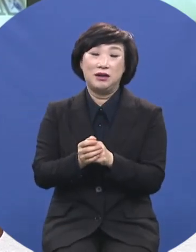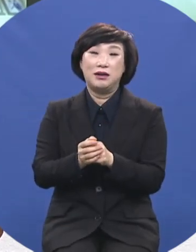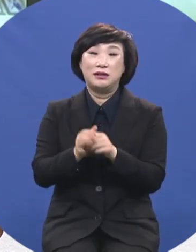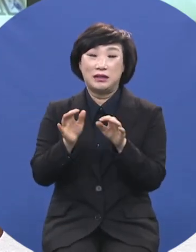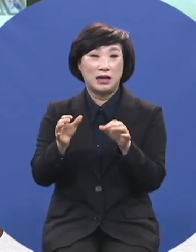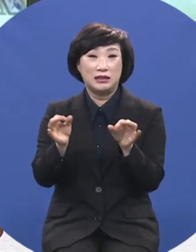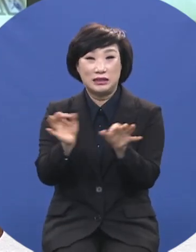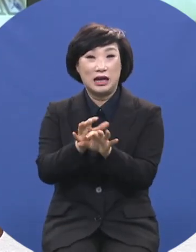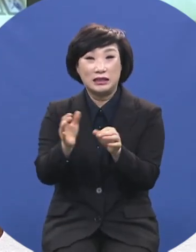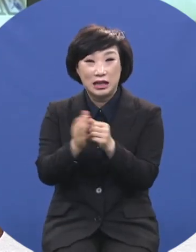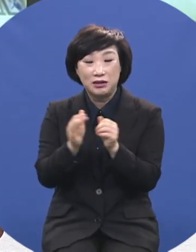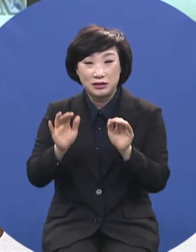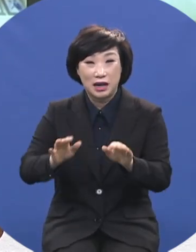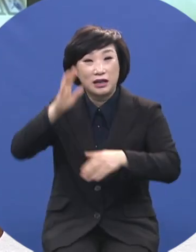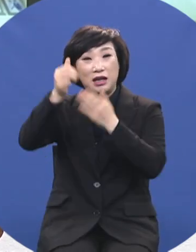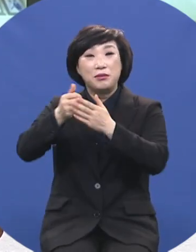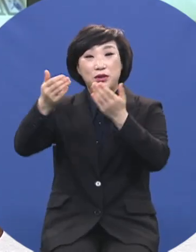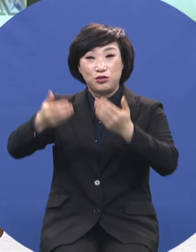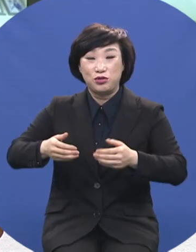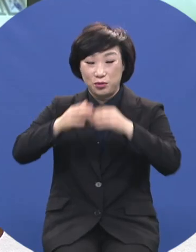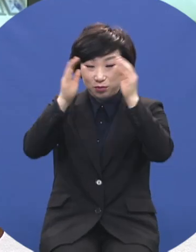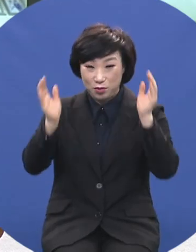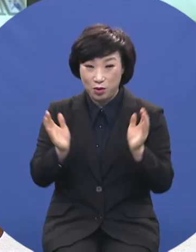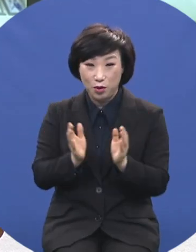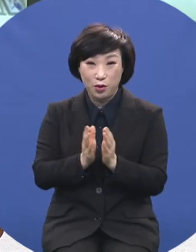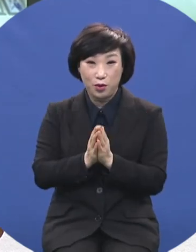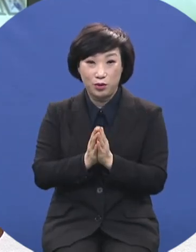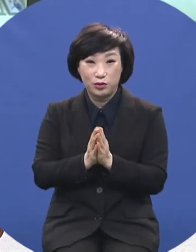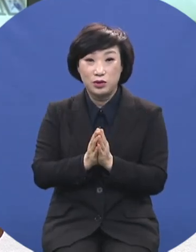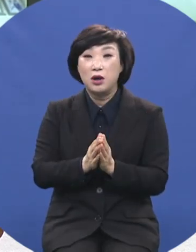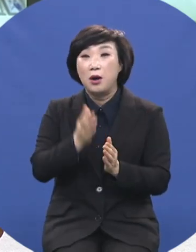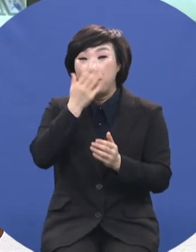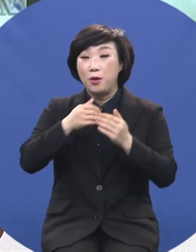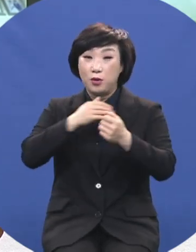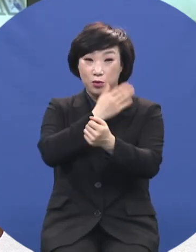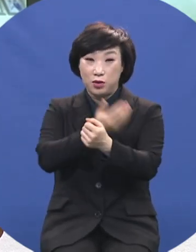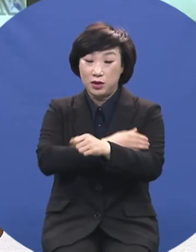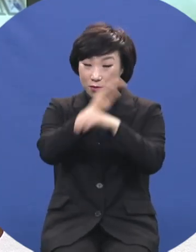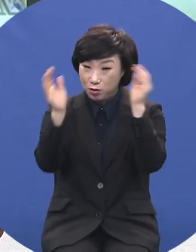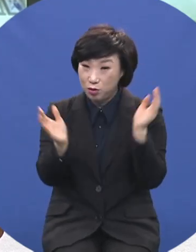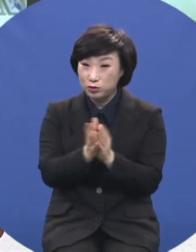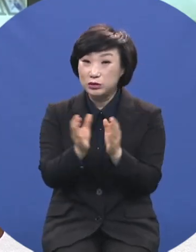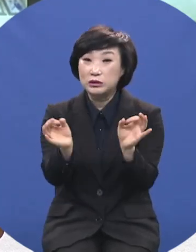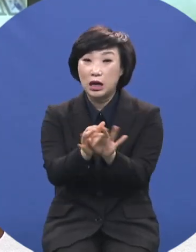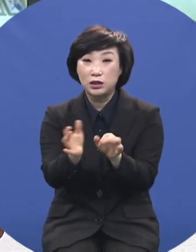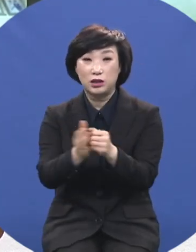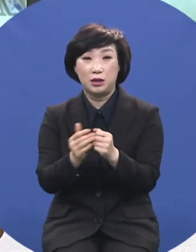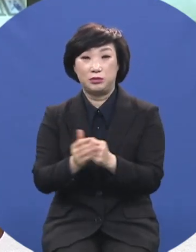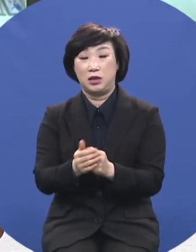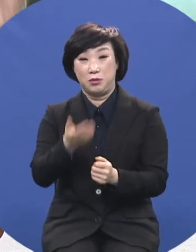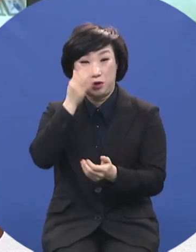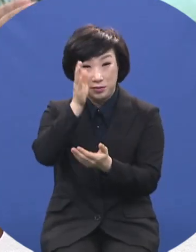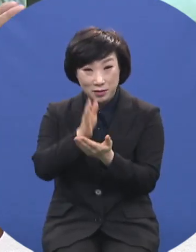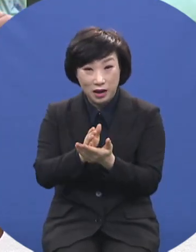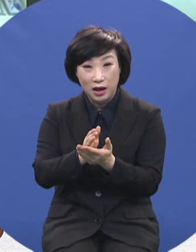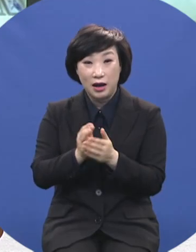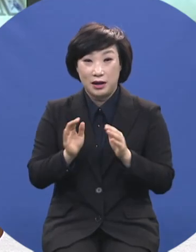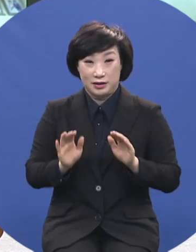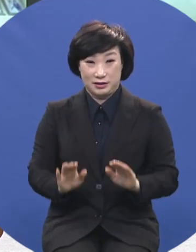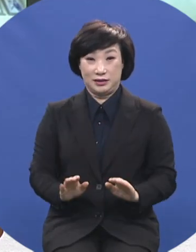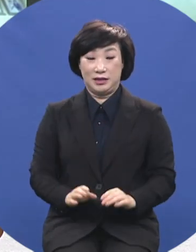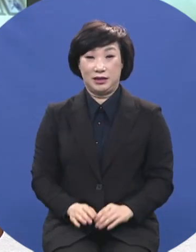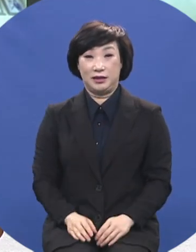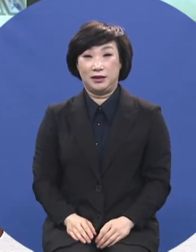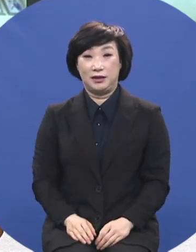그리고 하나님께 주신 모든 축복 권한이 파괴되고 말아온다는 겁니다. 그러나 하나님은